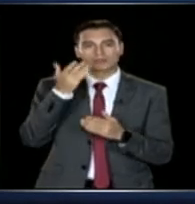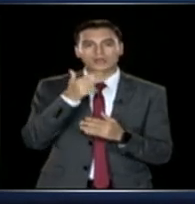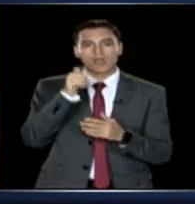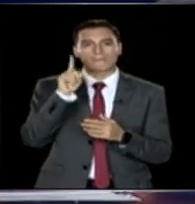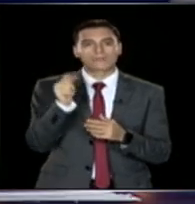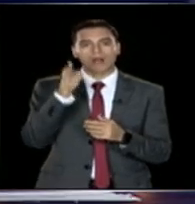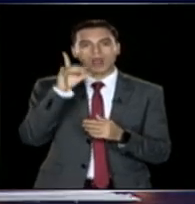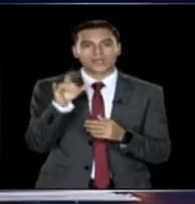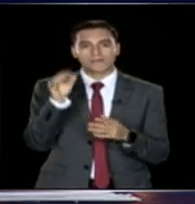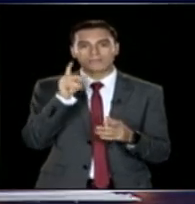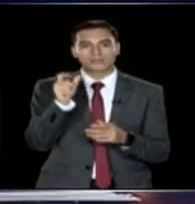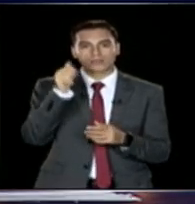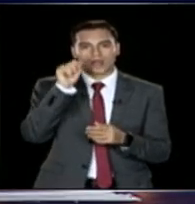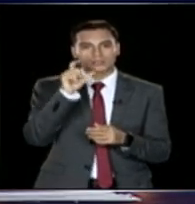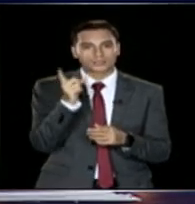ابراهيم نصر.